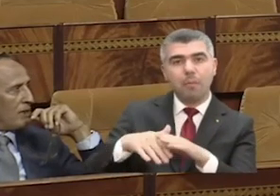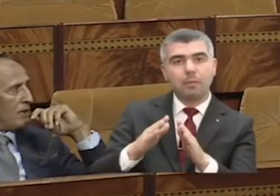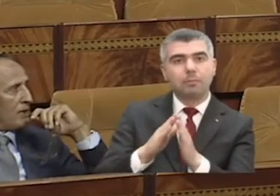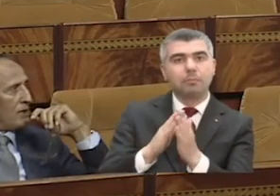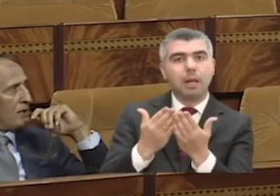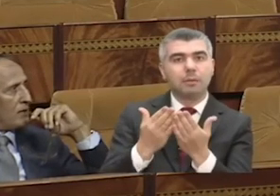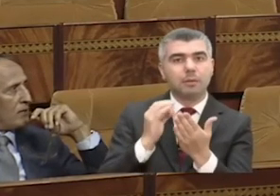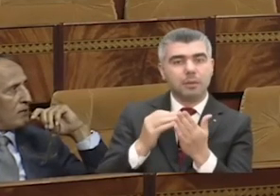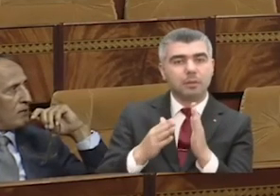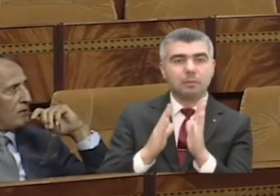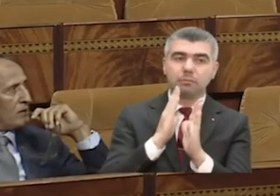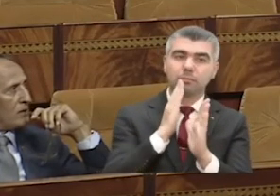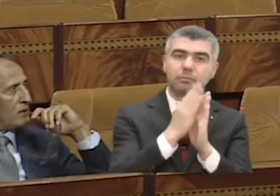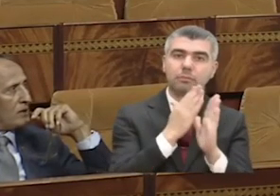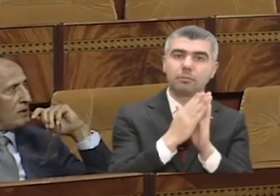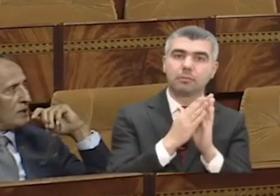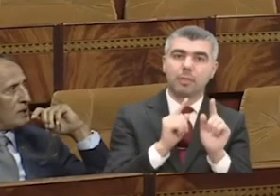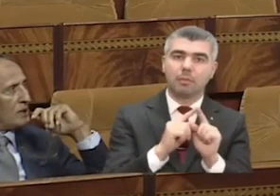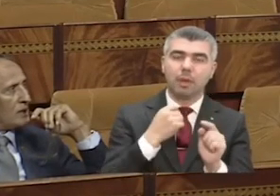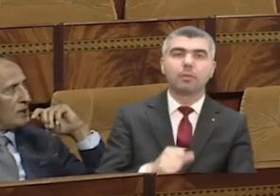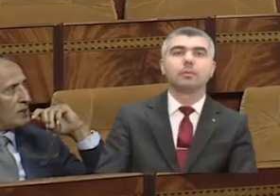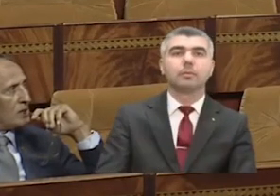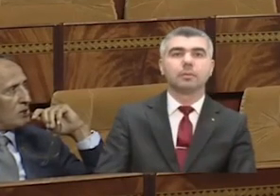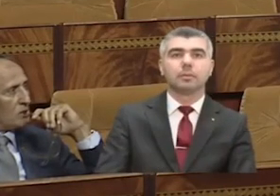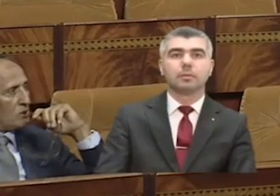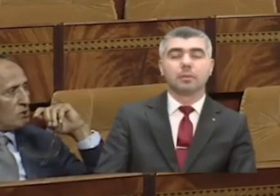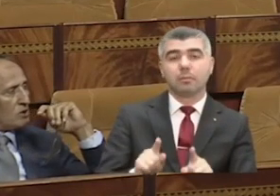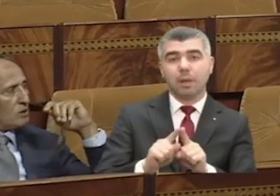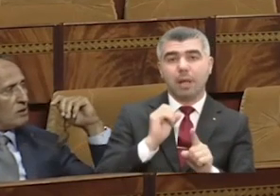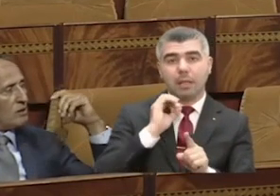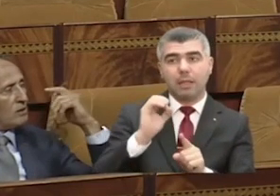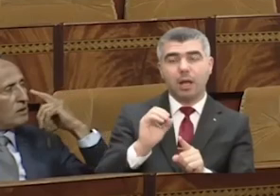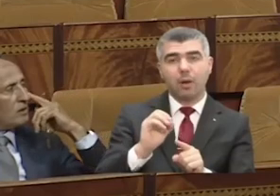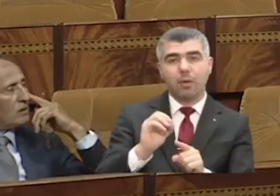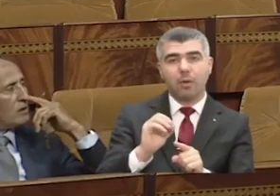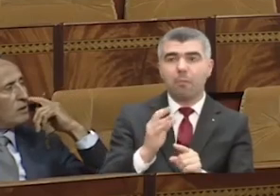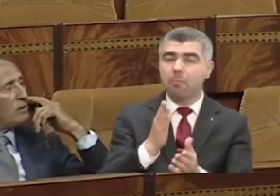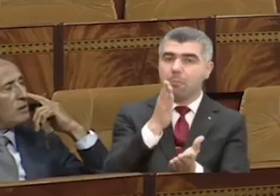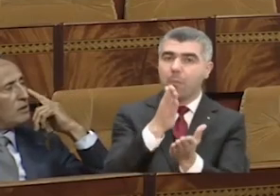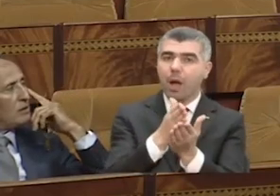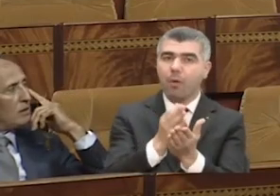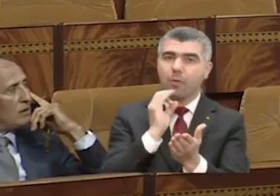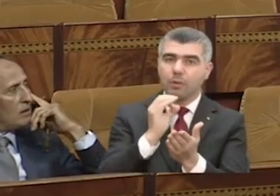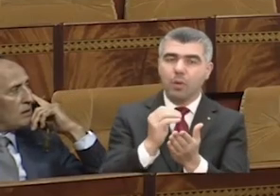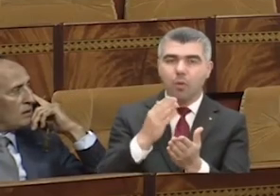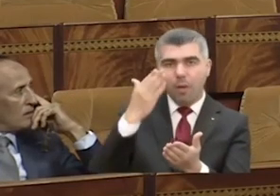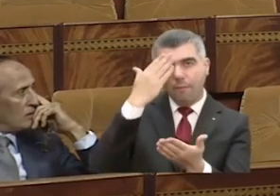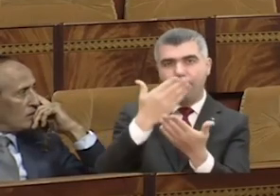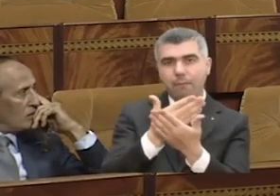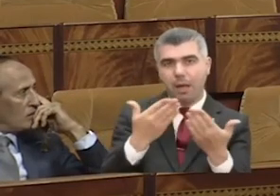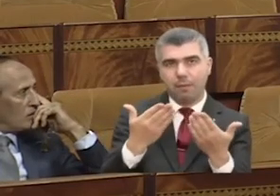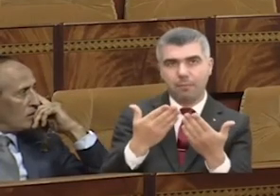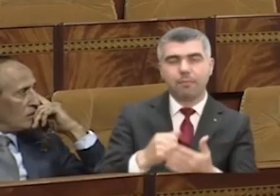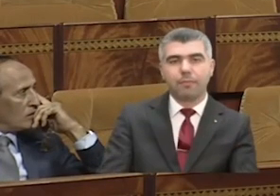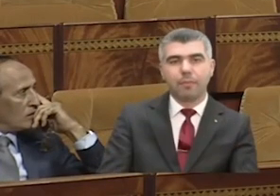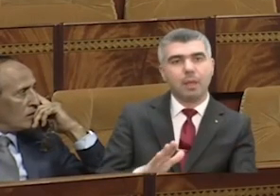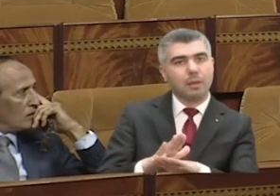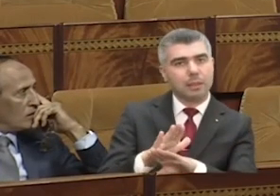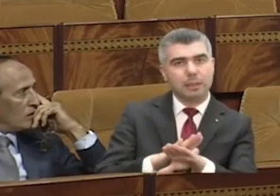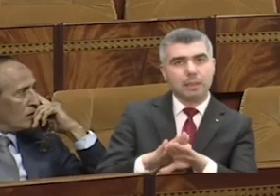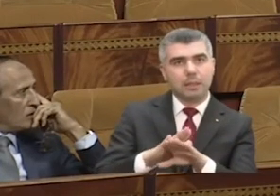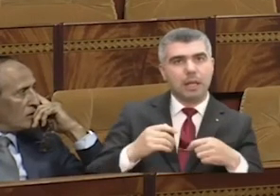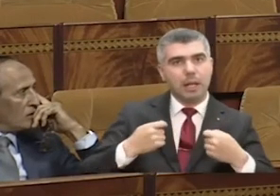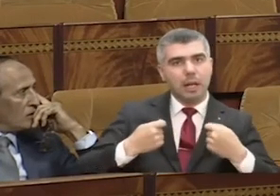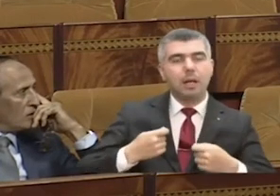والاشتراكية غادروا القاعة لأن الدفعات ديالهم معقولة ومفهومة. أرجوكم سيدة الرئيسة